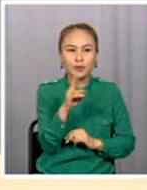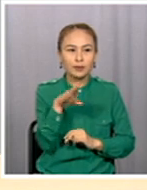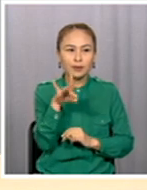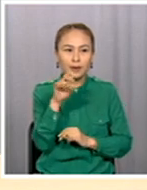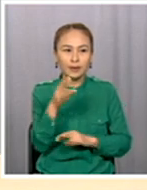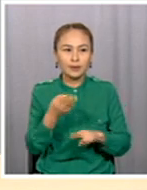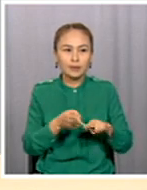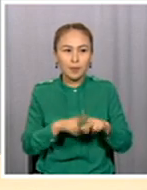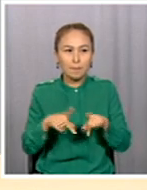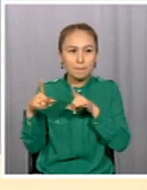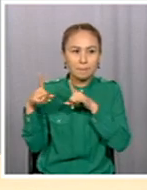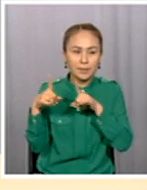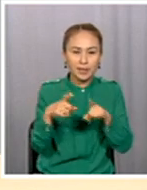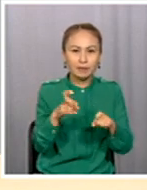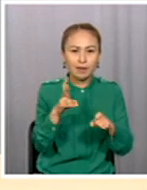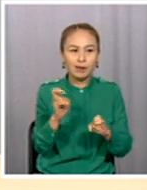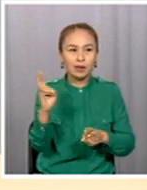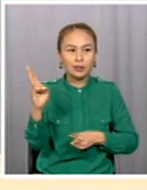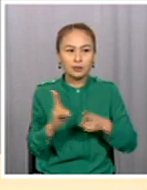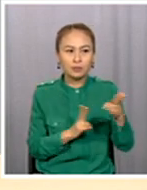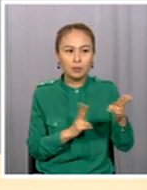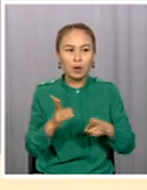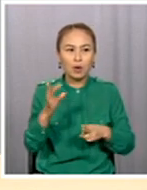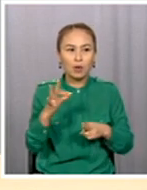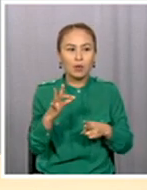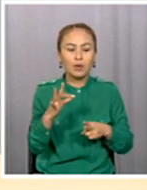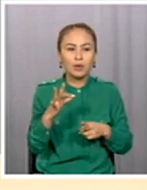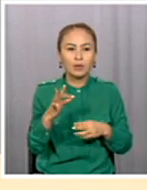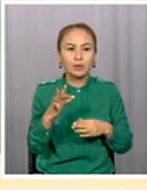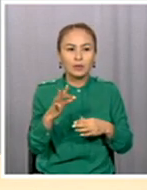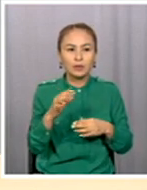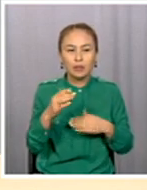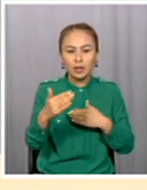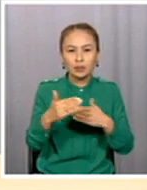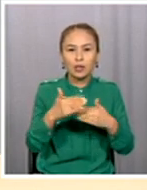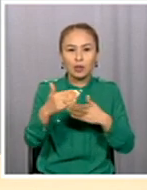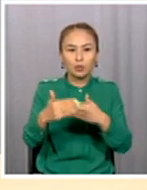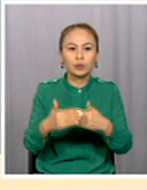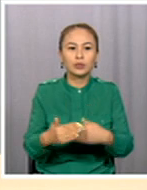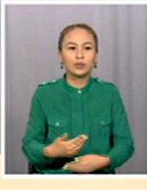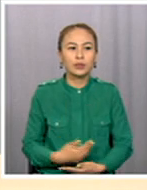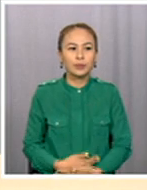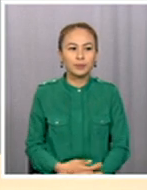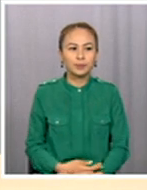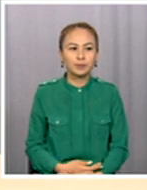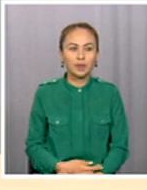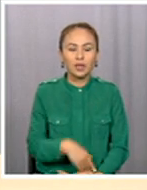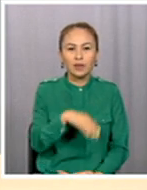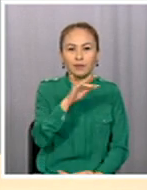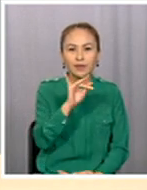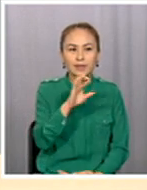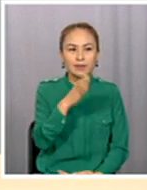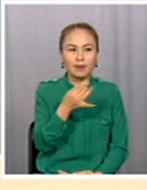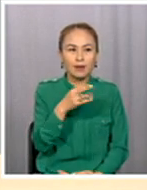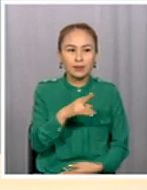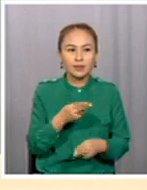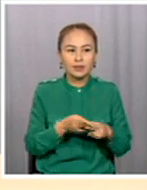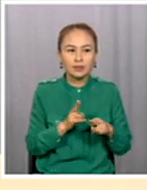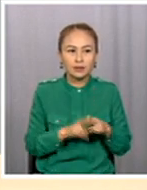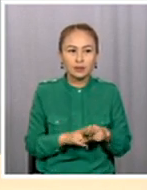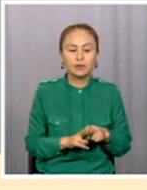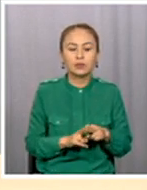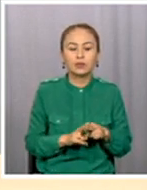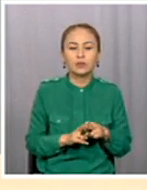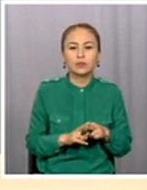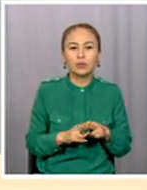это бег на коньках по короткой ледяной дорожке. Фристайл – это вид